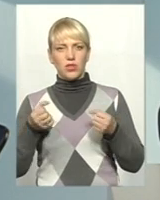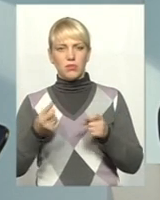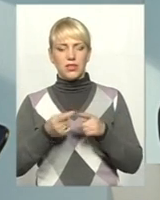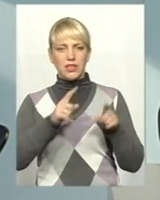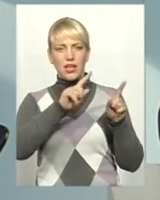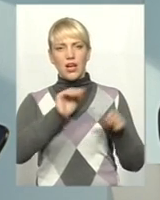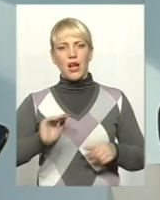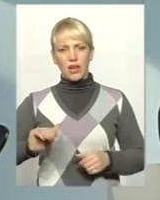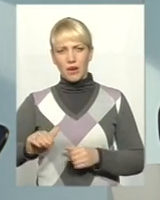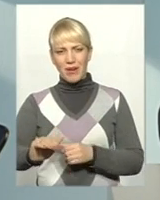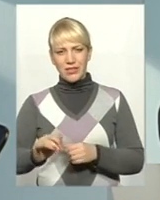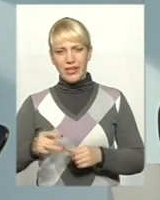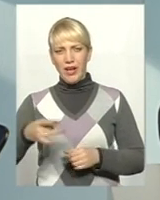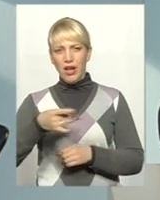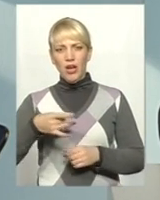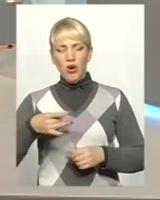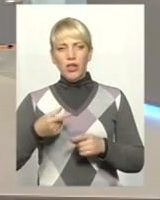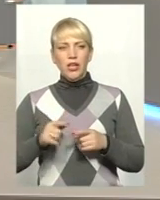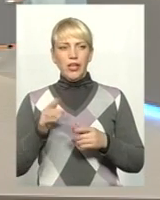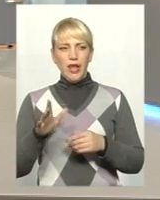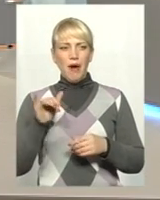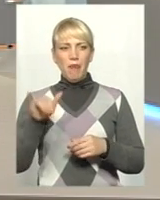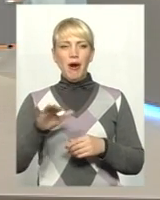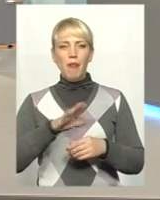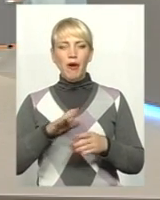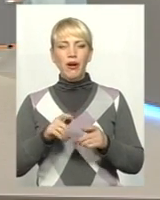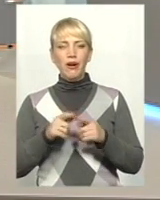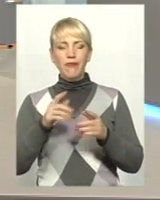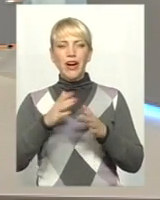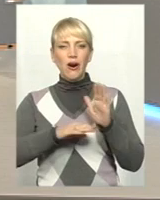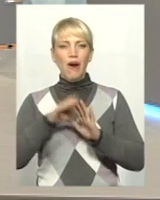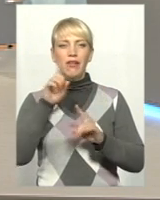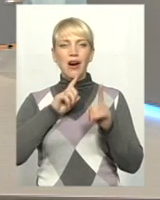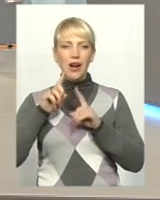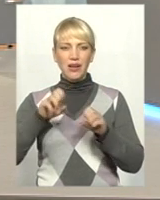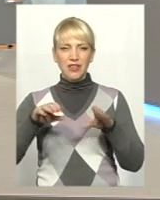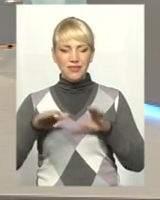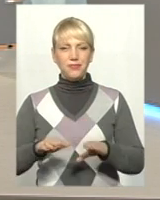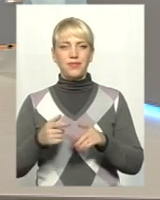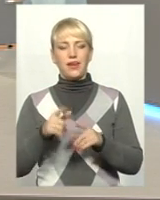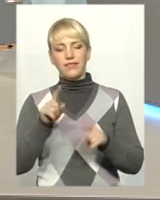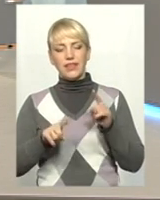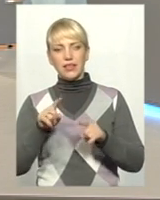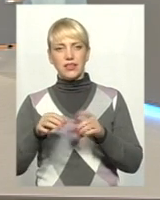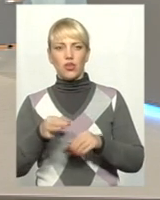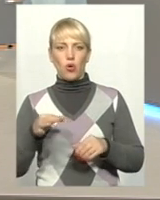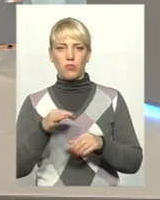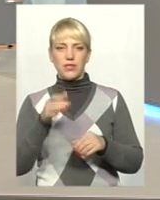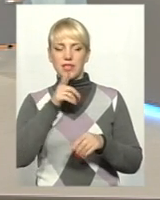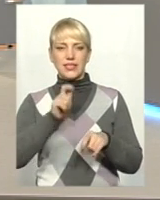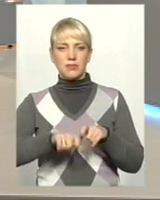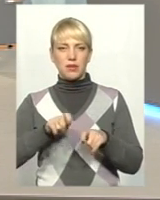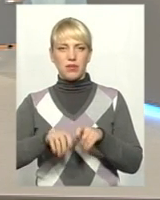Карпатський регіон. Були окремі постанови Верховної Ради. В деяких областях проходять експерименти,